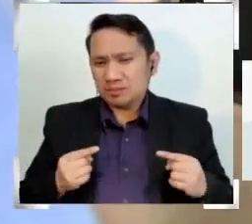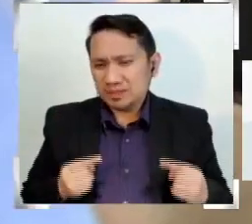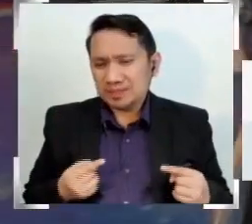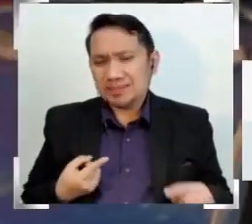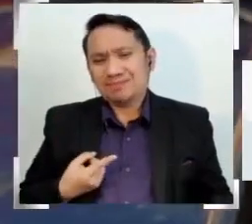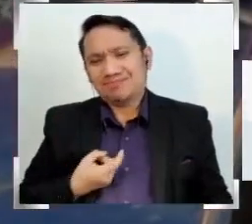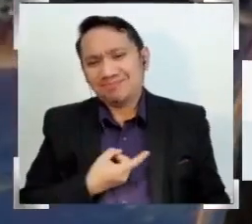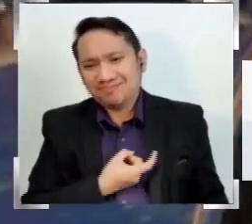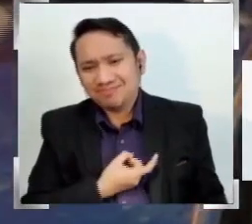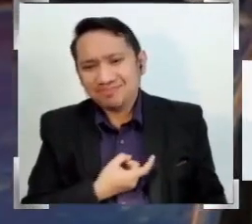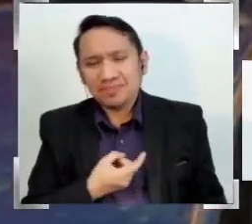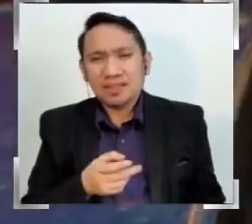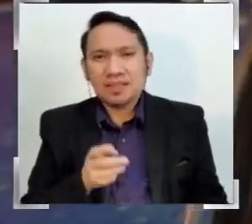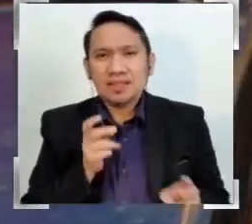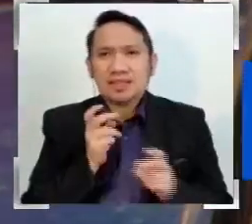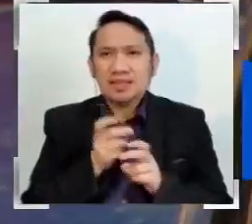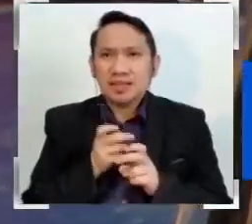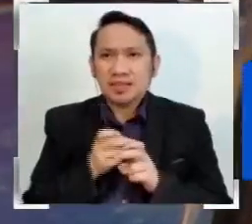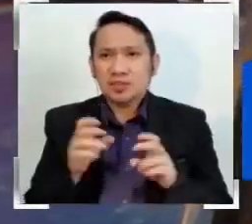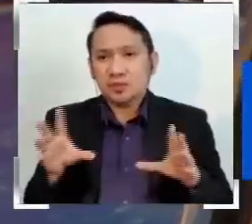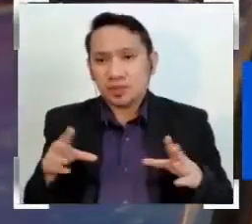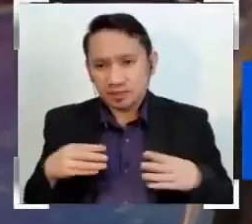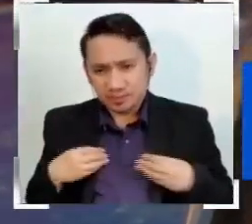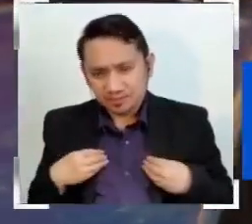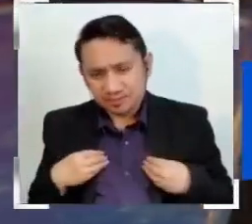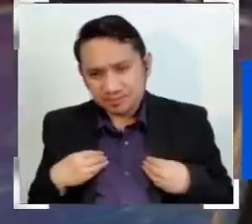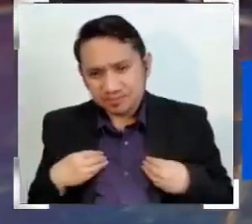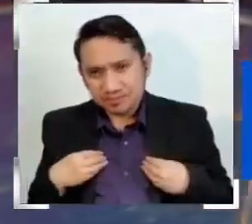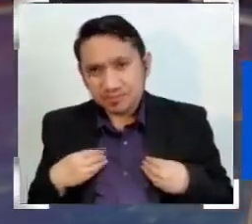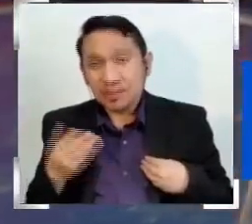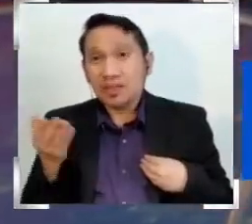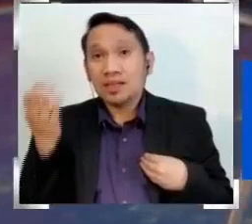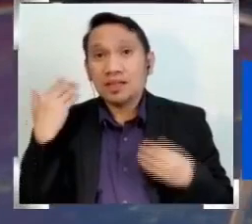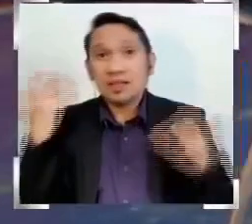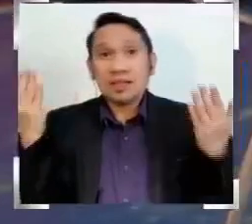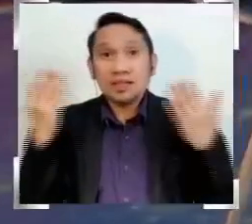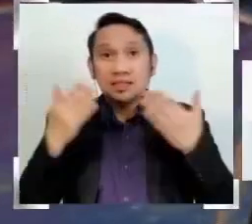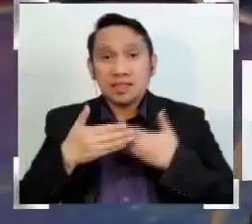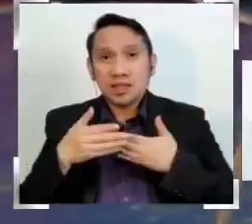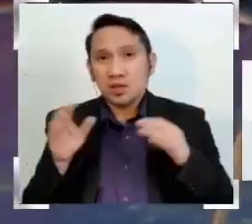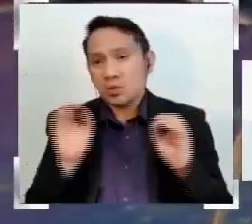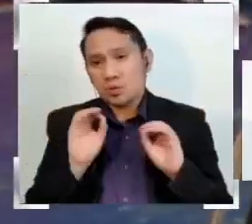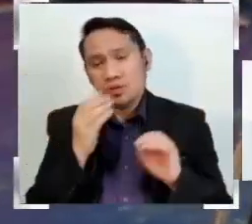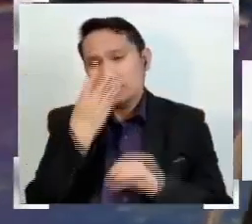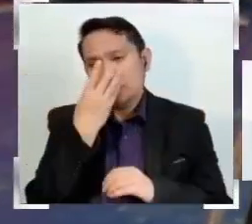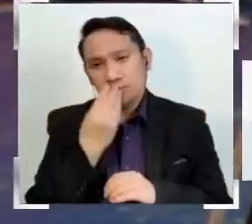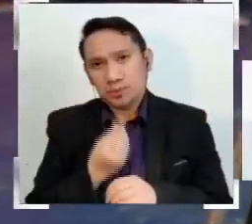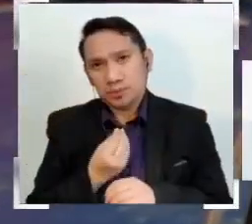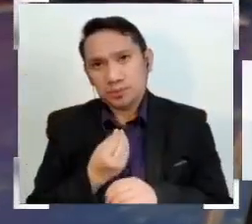Ang hirap talaga tanggapin. Kagabi, wala kaming tulog hanggang ngayon. Kasi